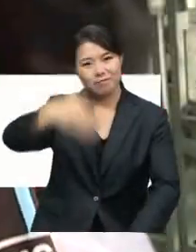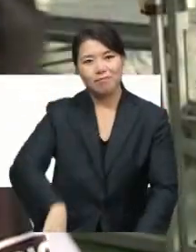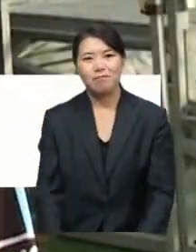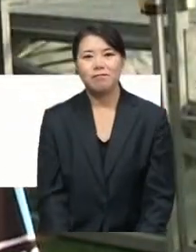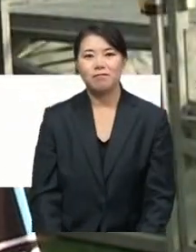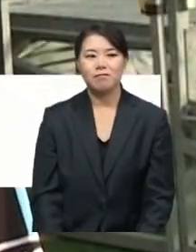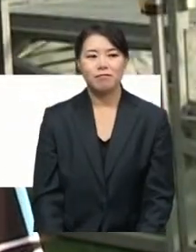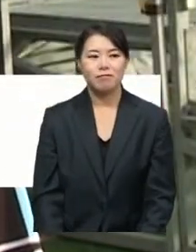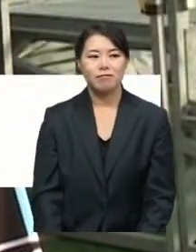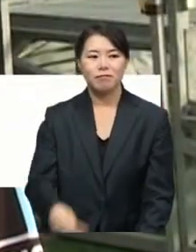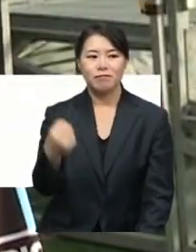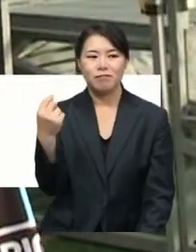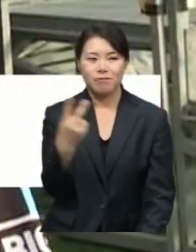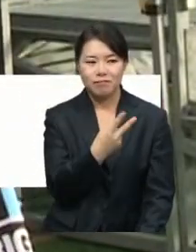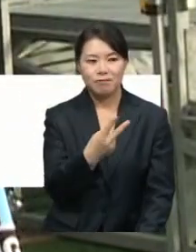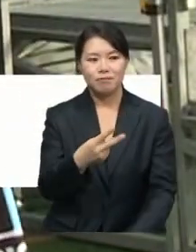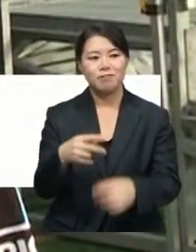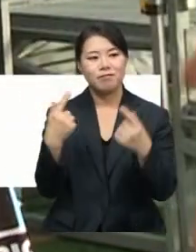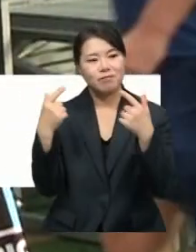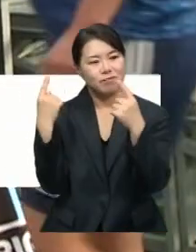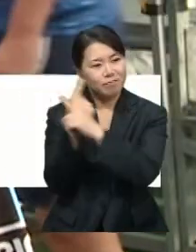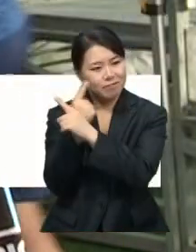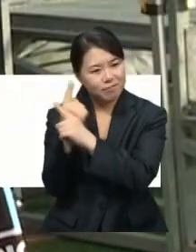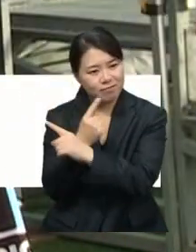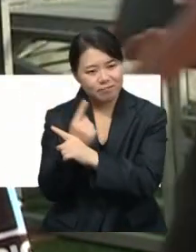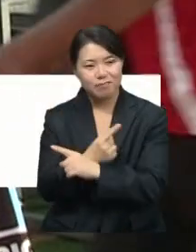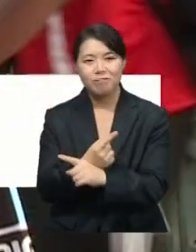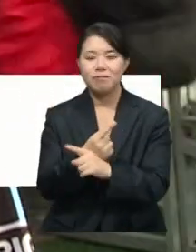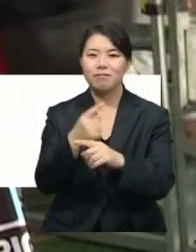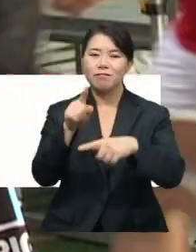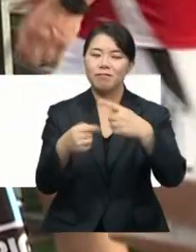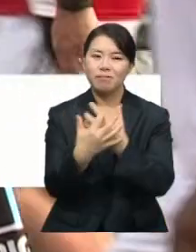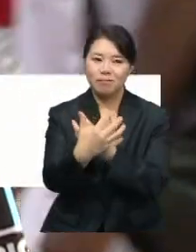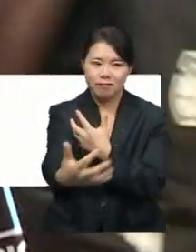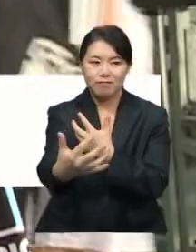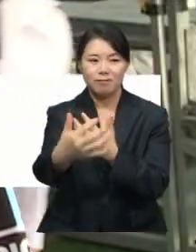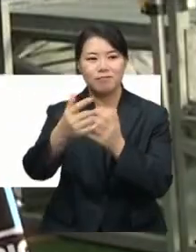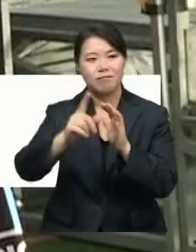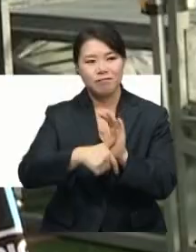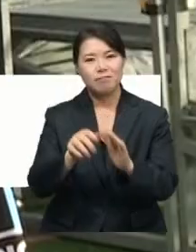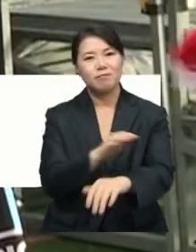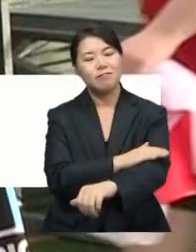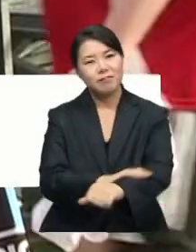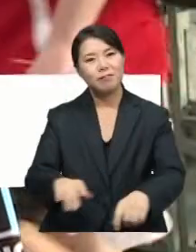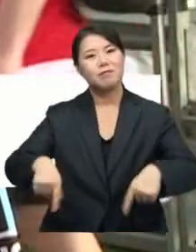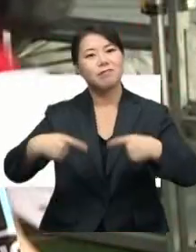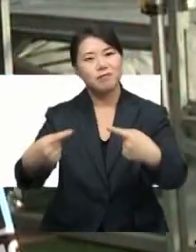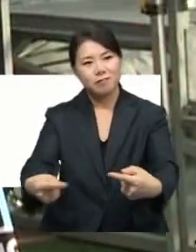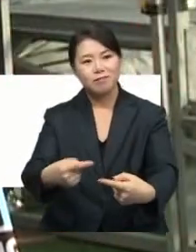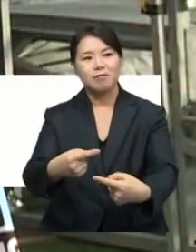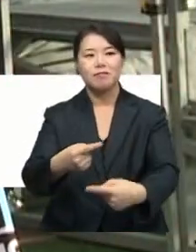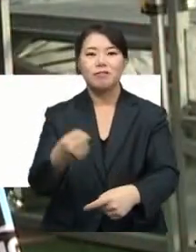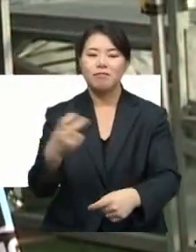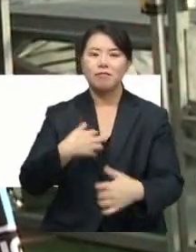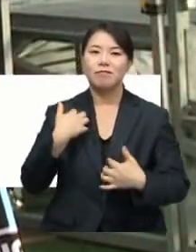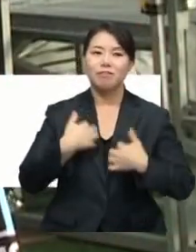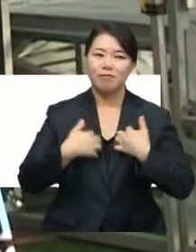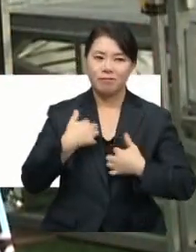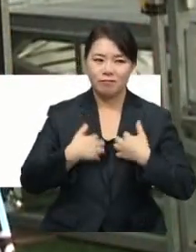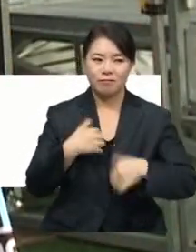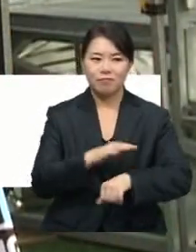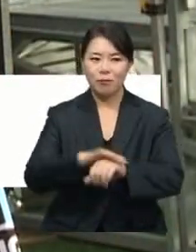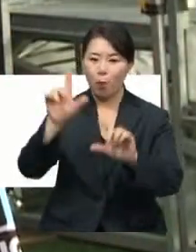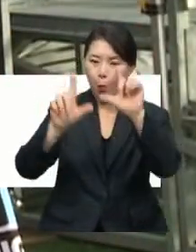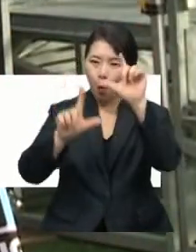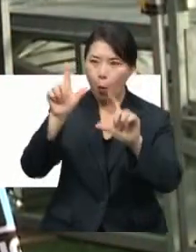생각하고 무엇보다 하루하루 지날수록 이제 대회에 잘 아이들이 녹아들고 또 대회를 즐기라고 했는데 그